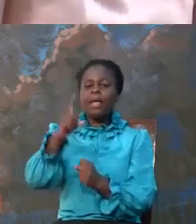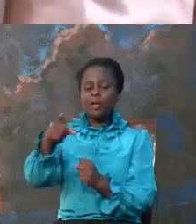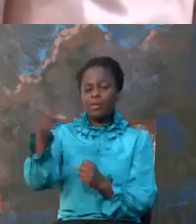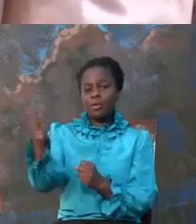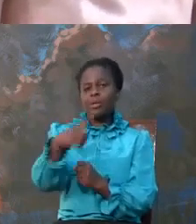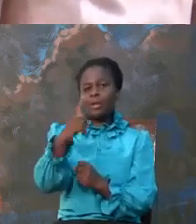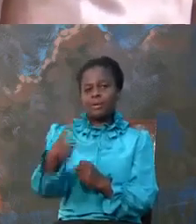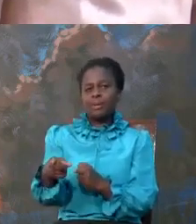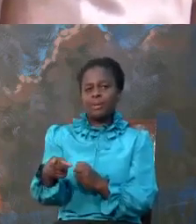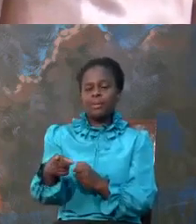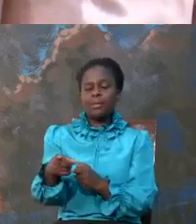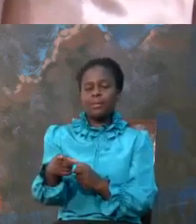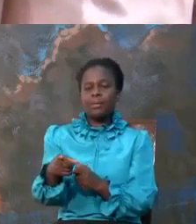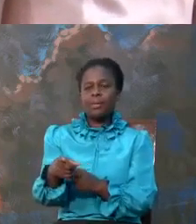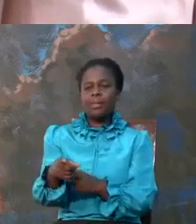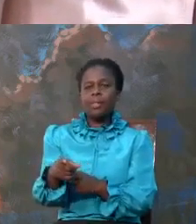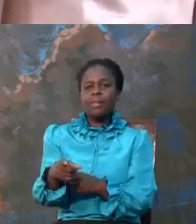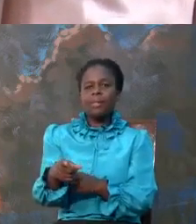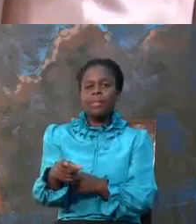dhambi.